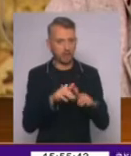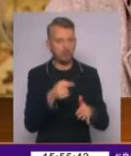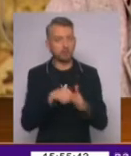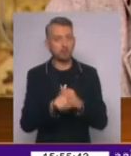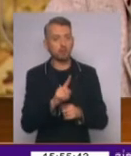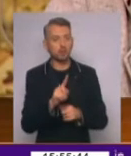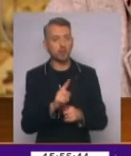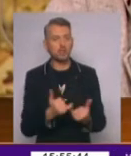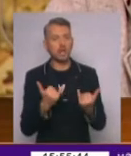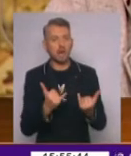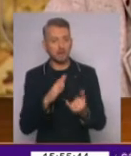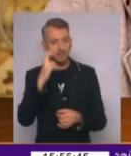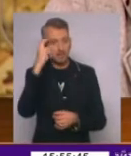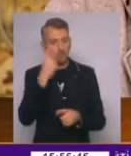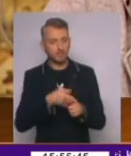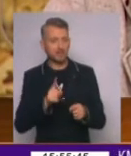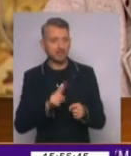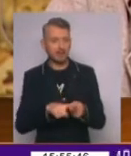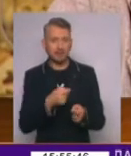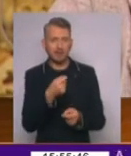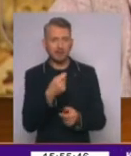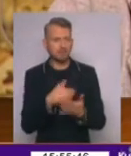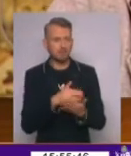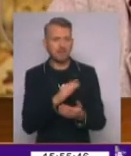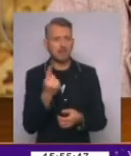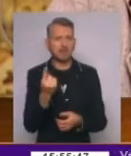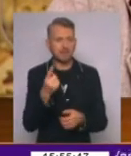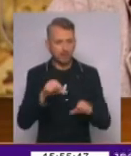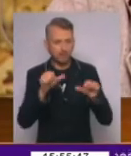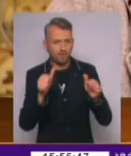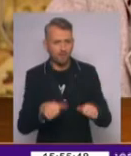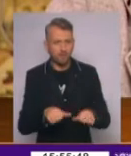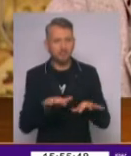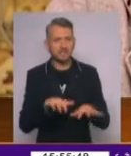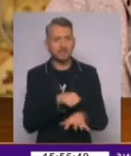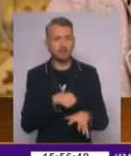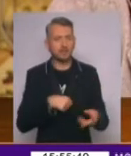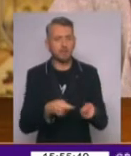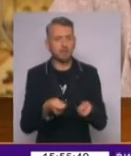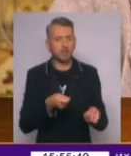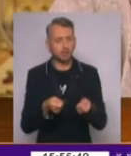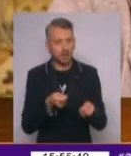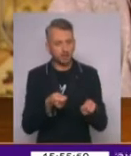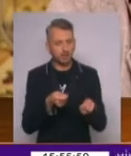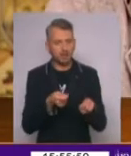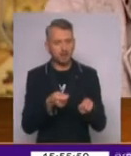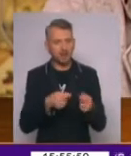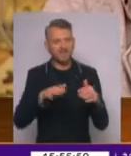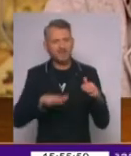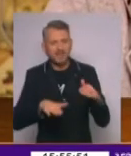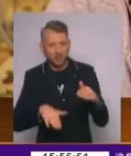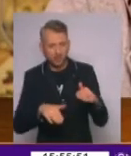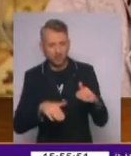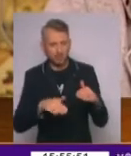що наразі в Києві це мало не єдина форма місцевого самоврядування конкретного, внизу.